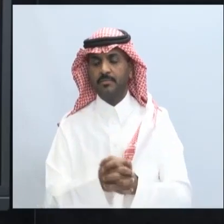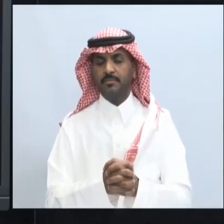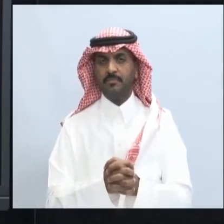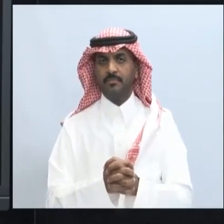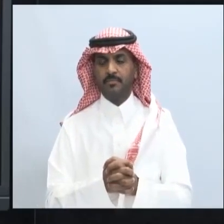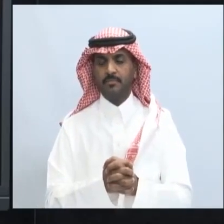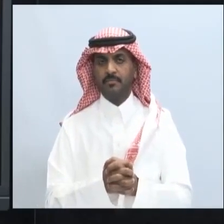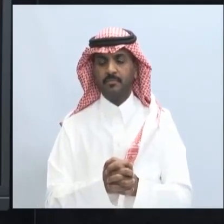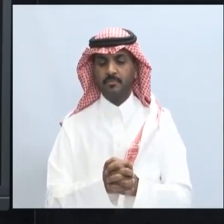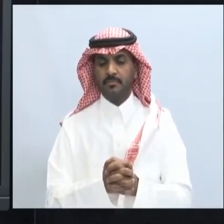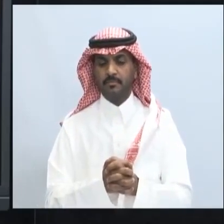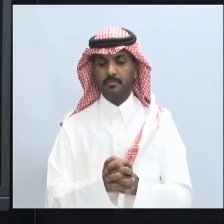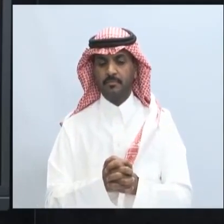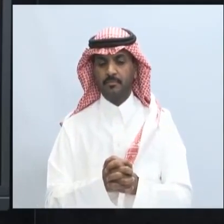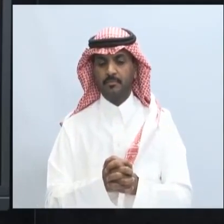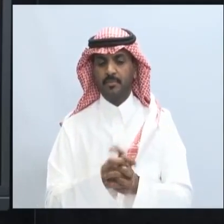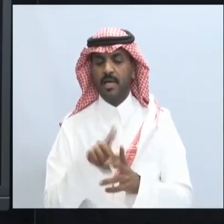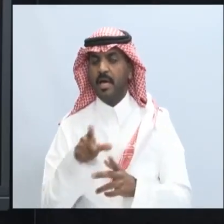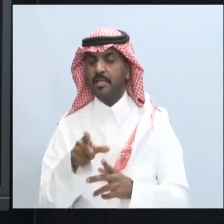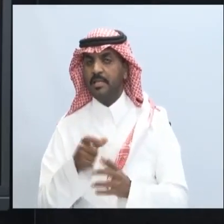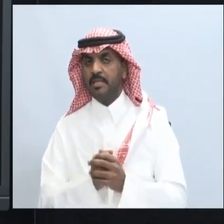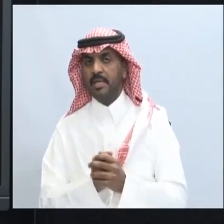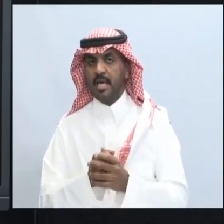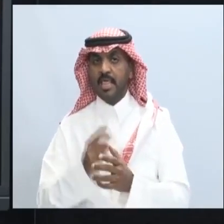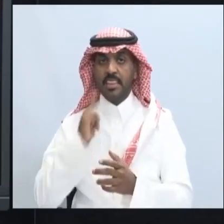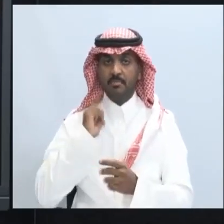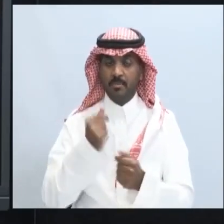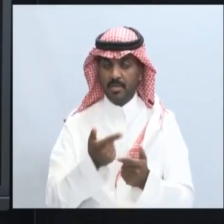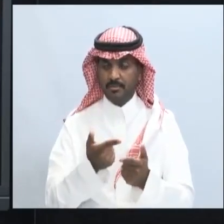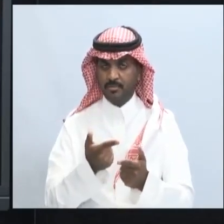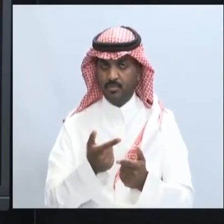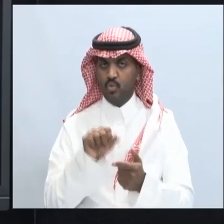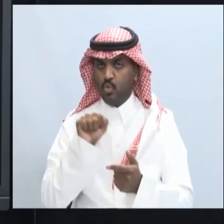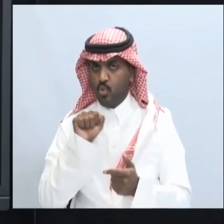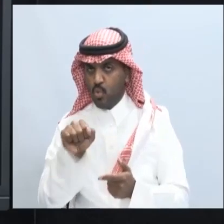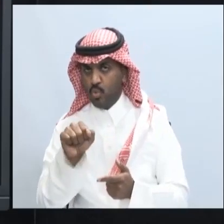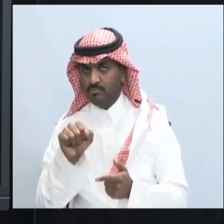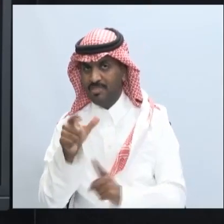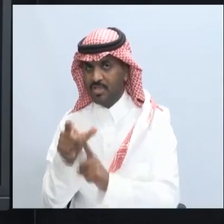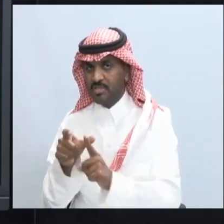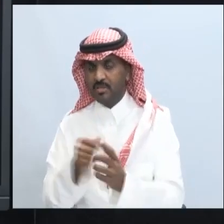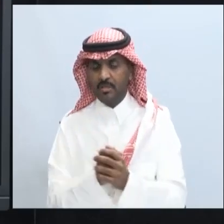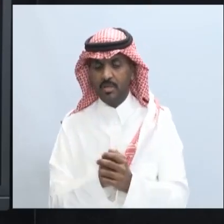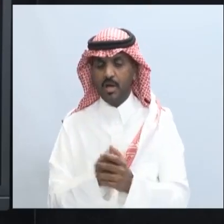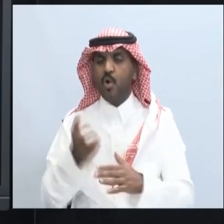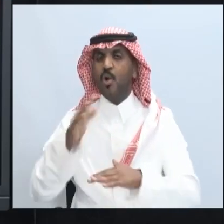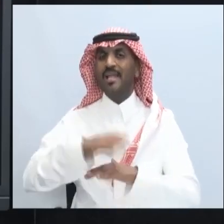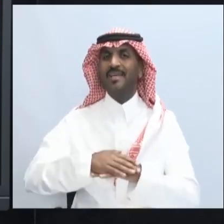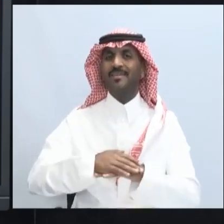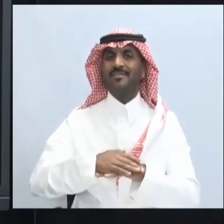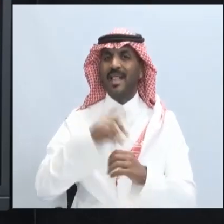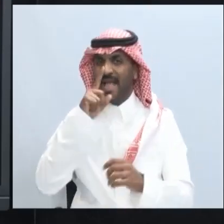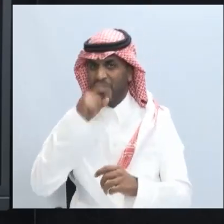ماذا مالي هذه الذمه الماليه اما ان تكون حقوقا للشخص او تكون عليه ماذا